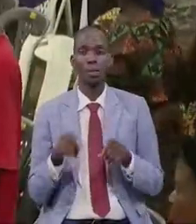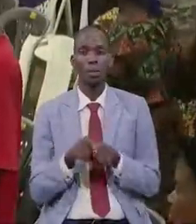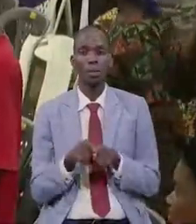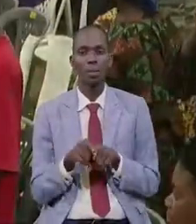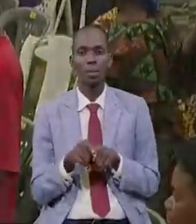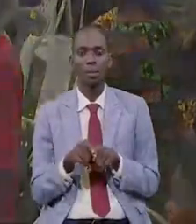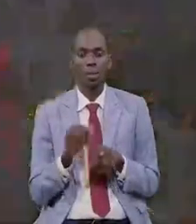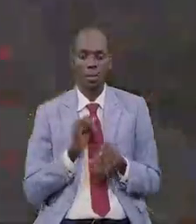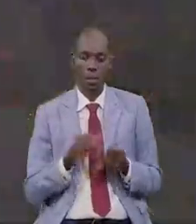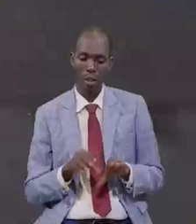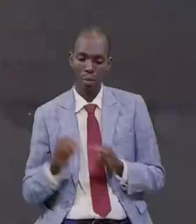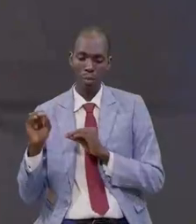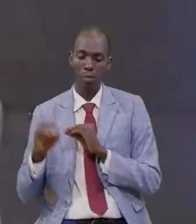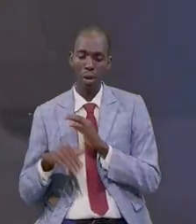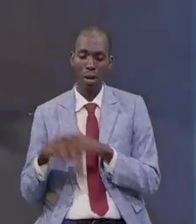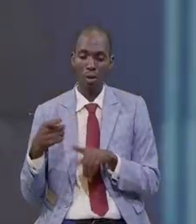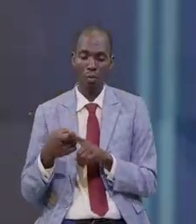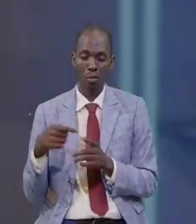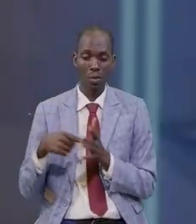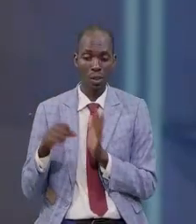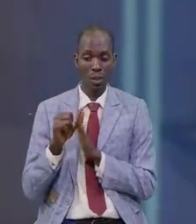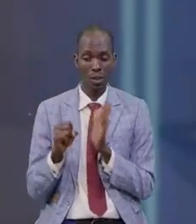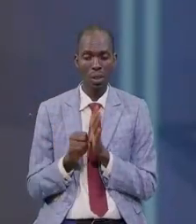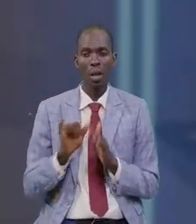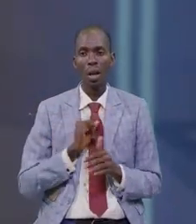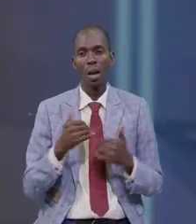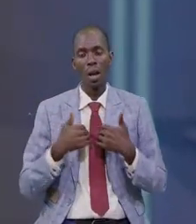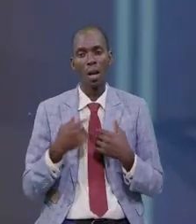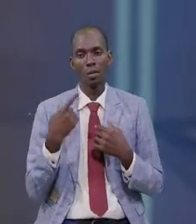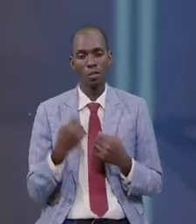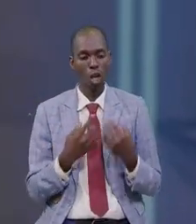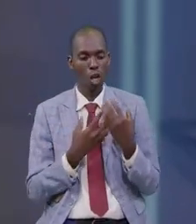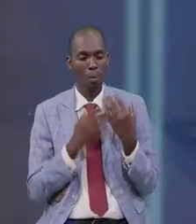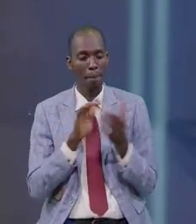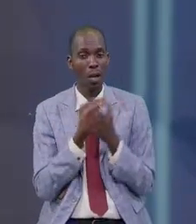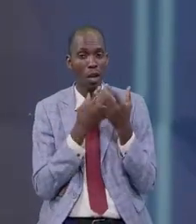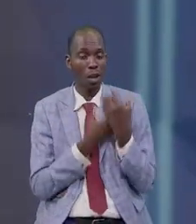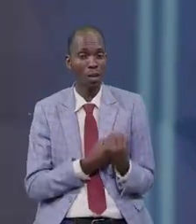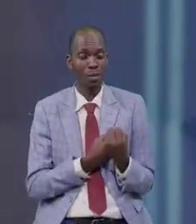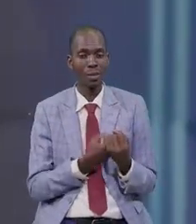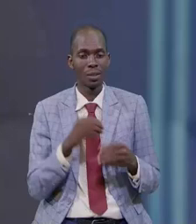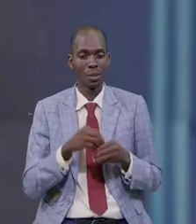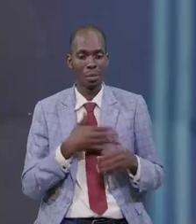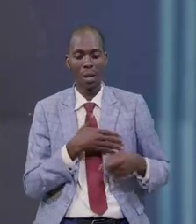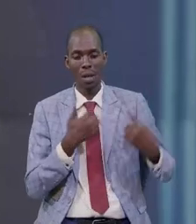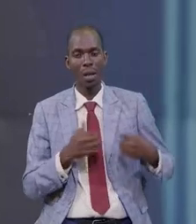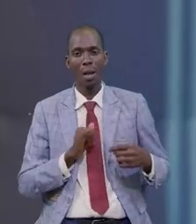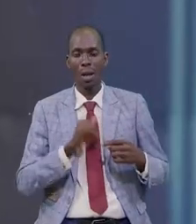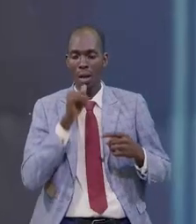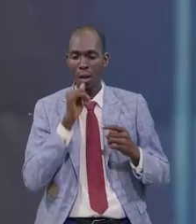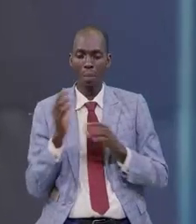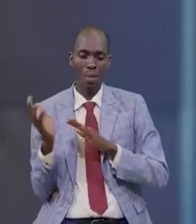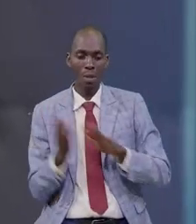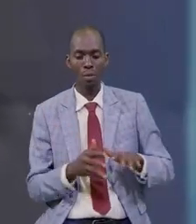maintenant comme je vais quitter Delta j'ai la confiance dans mon cœur que je laisse des multitudes de